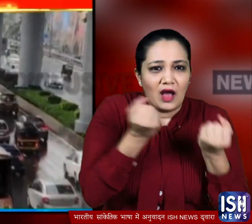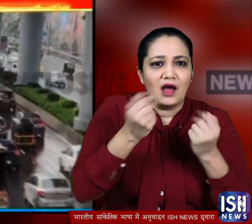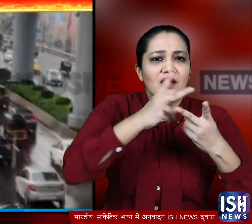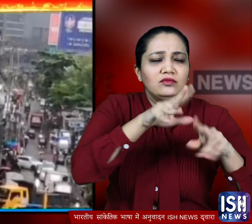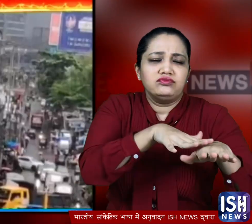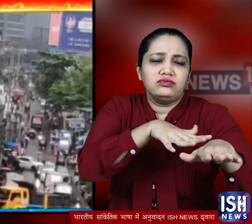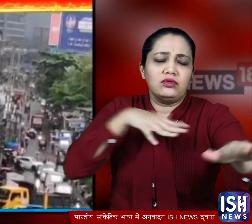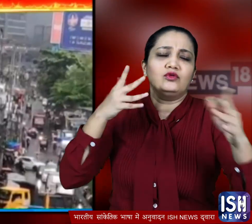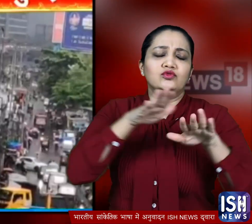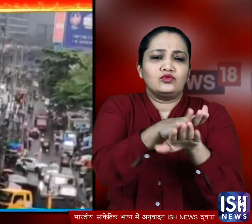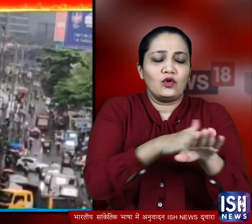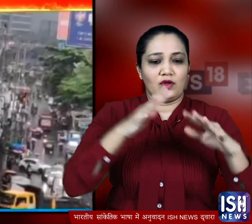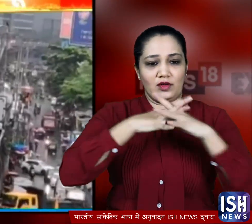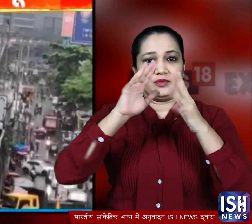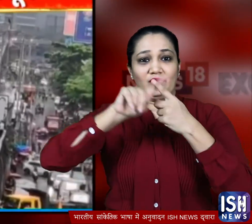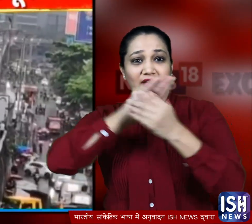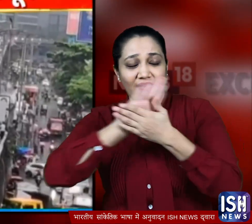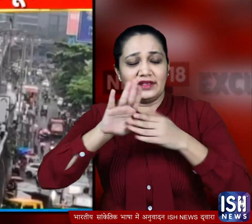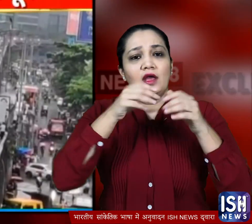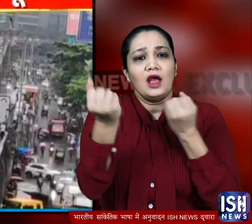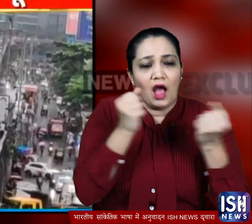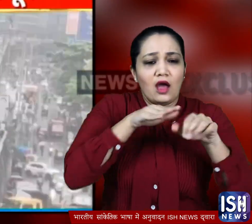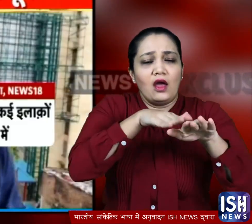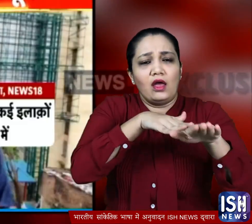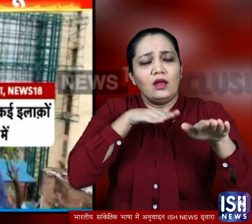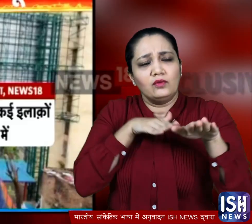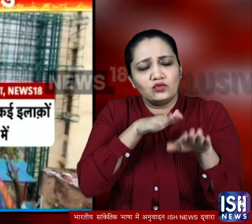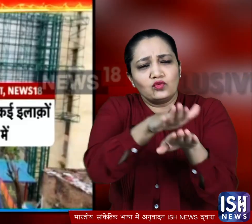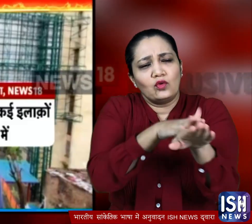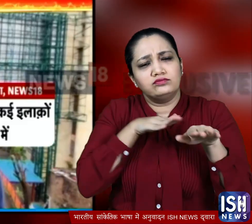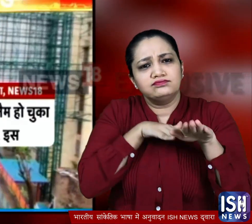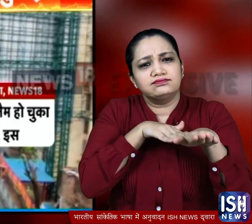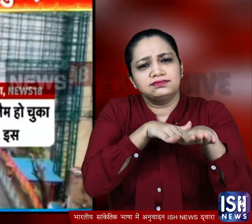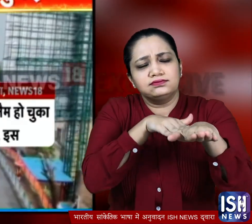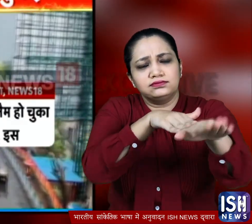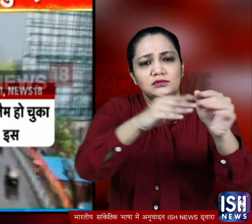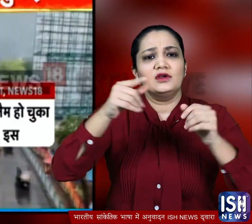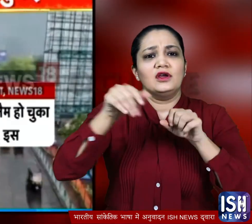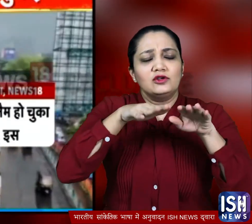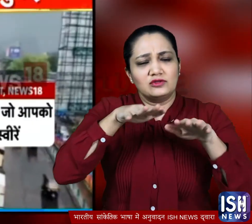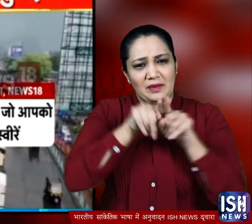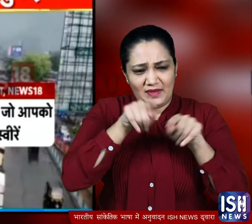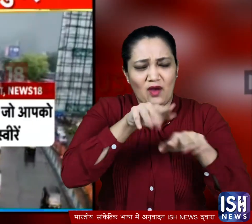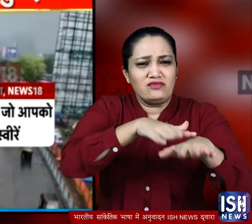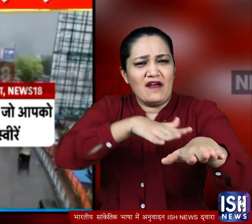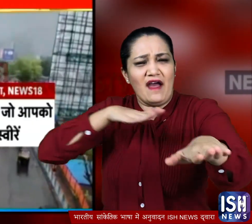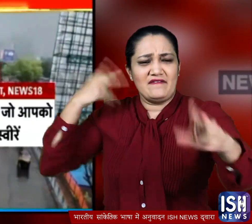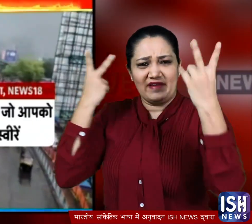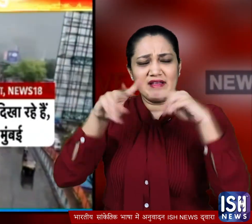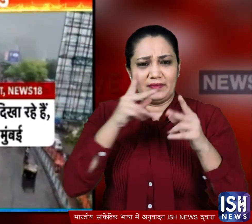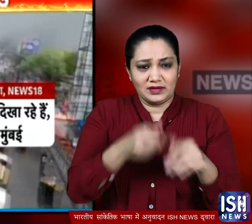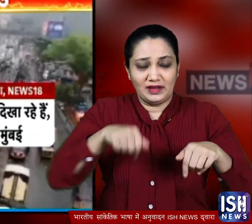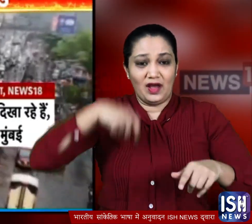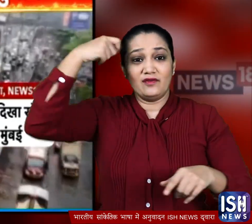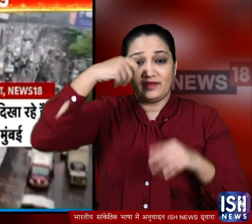पर ब्रेक लगा दिए। वेस्टर्न एक्सप्रेस हाईवे पर गाड़ियां रेंगते हुए चलने लगी। मुंबई के कई इलाकों में ट्रैफिक जाम हो चुका है। इस समय हम जो आपको